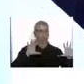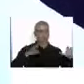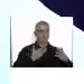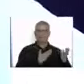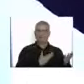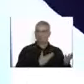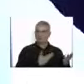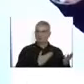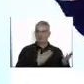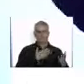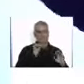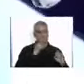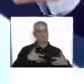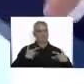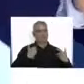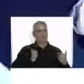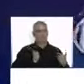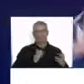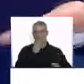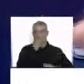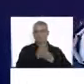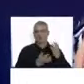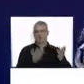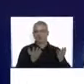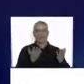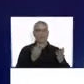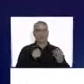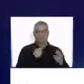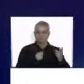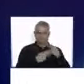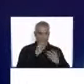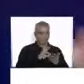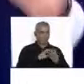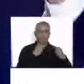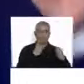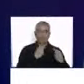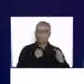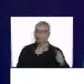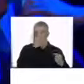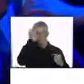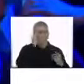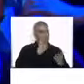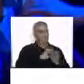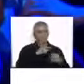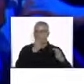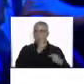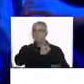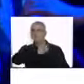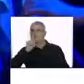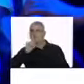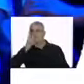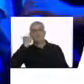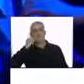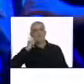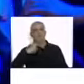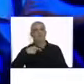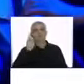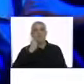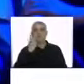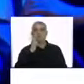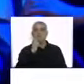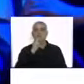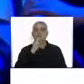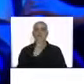כינוס, ובא לשמח חיילים, ושאלו אותו שאלה פה על איזה... שאני אחזור ליום הזה. מה זה? אז אני לא אשכח את היום הזה לעולם. זה היה יום שני